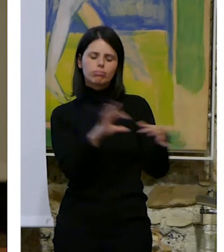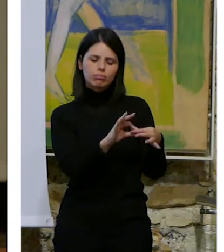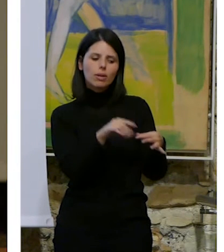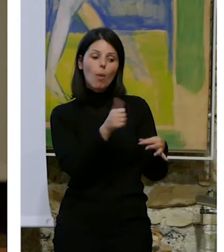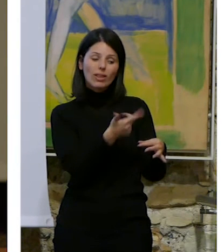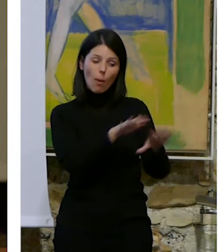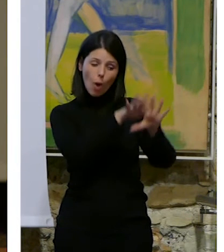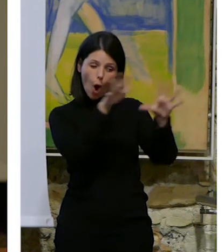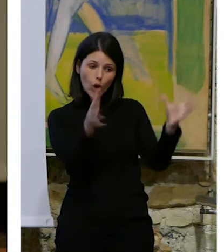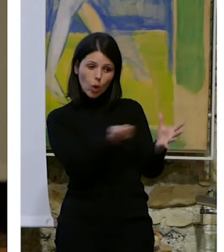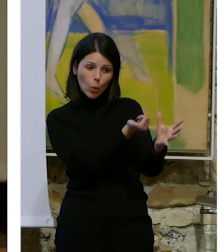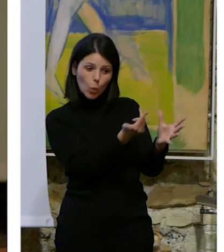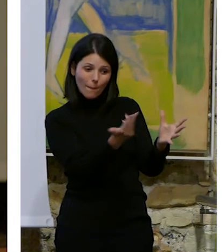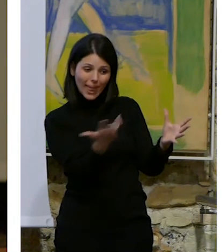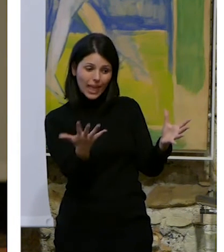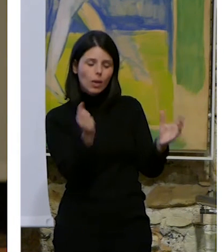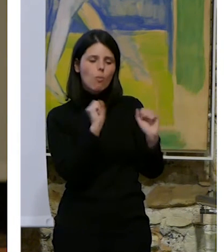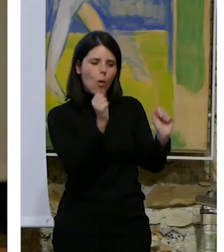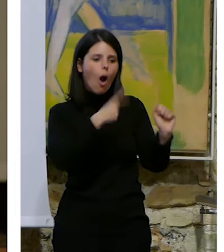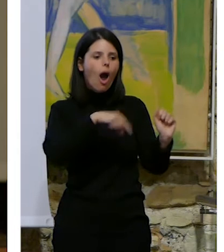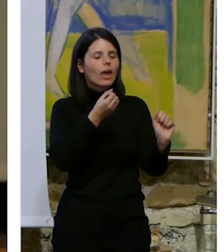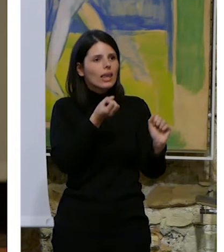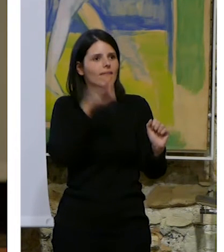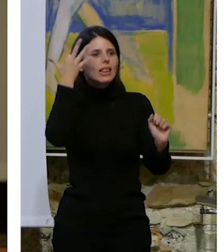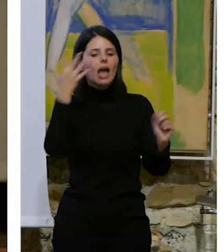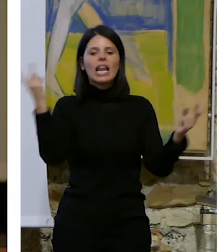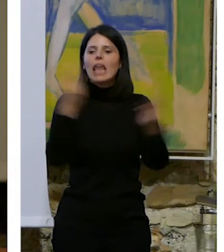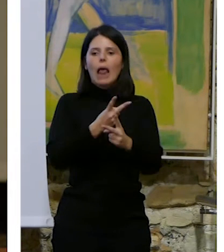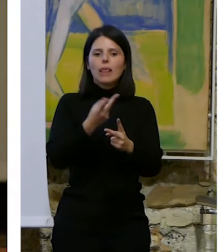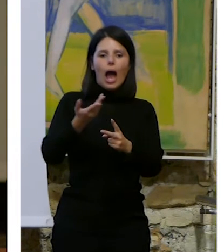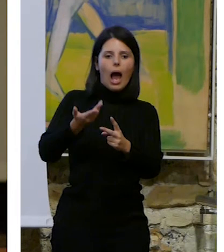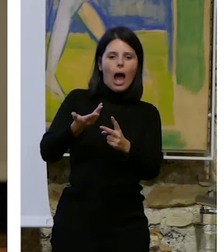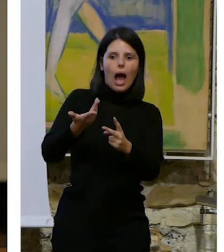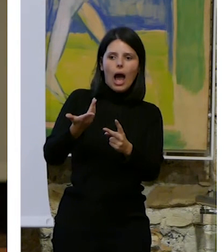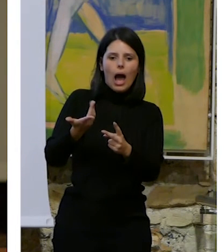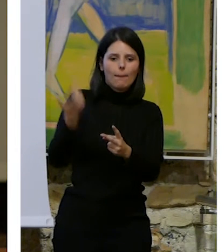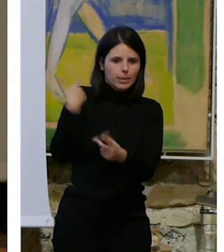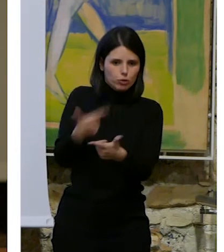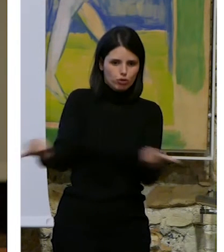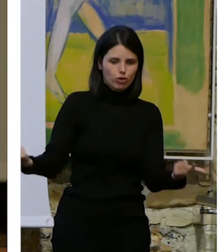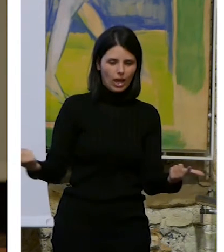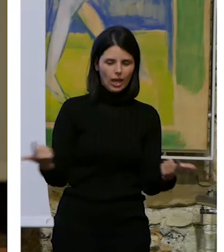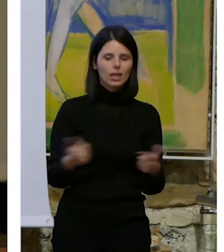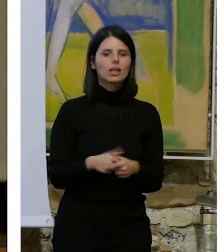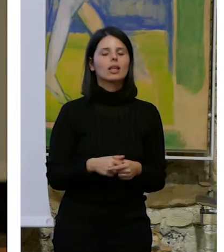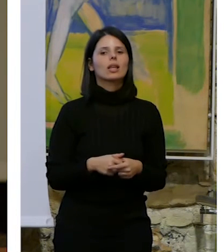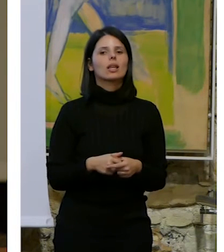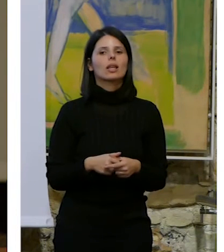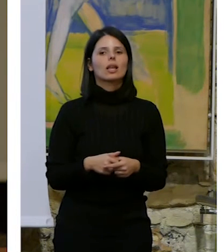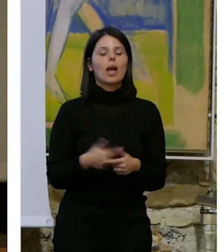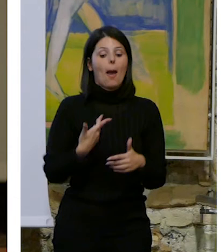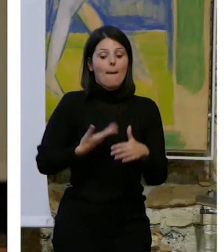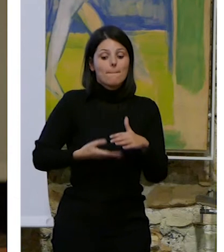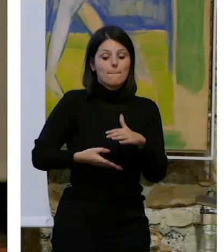numeri noi possiamo operare e inventare una realtà che prima non c'era. Allora, roba mica da poco. E lo dice partendo